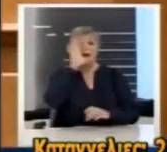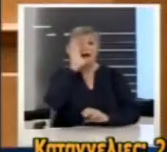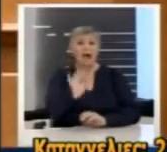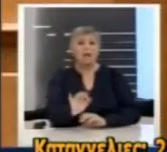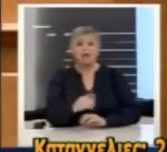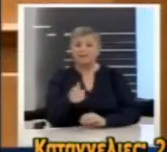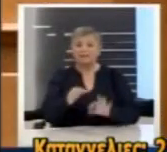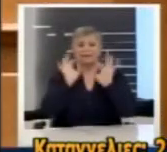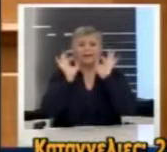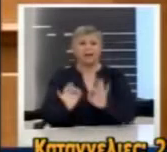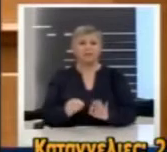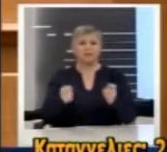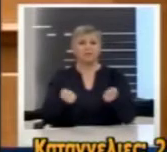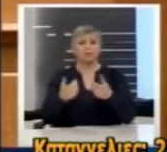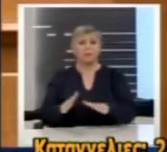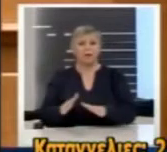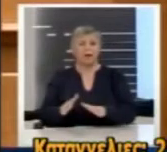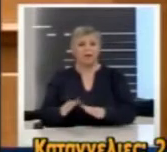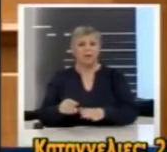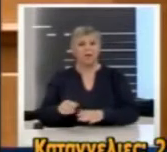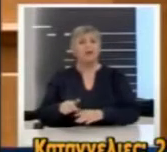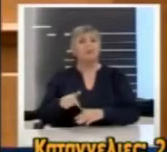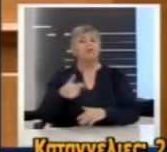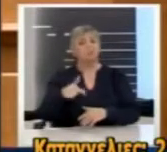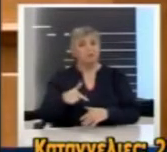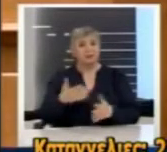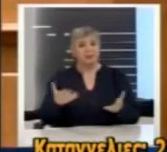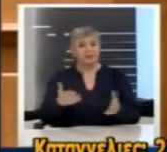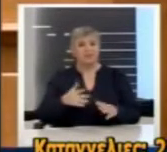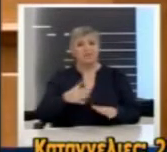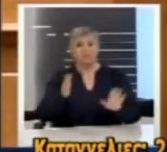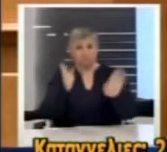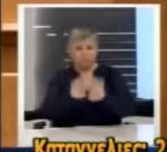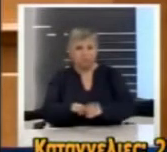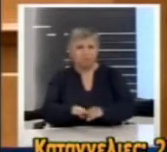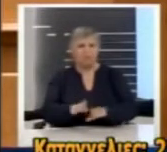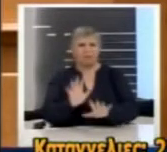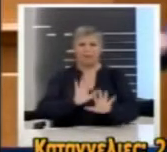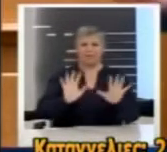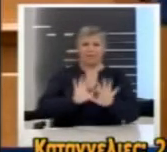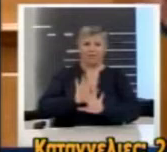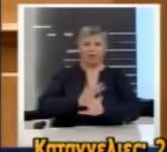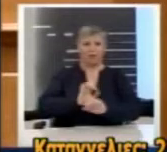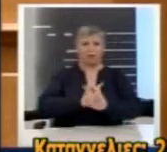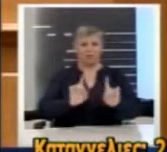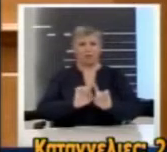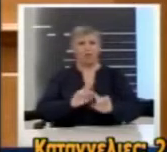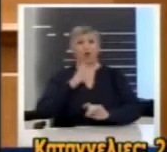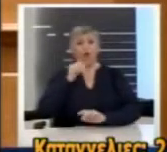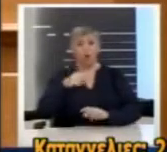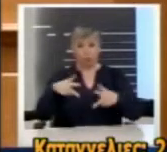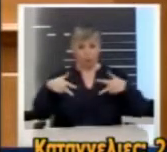την πρότασή μας και να μην αφήσετε αυτή τη σκιά να πλανάτε πάνω από τον Υπουργό της δικιάς σας